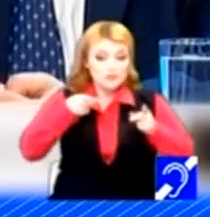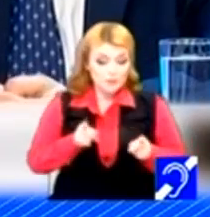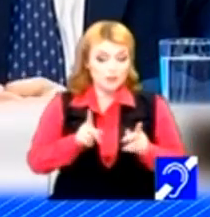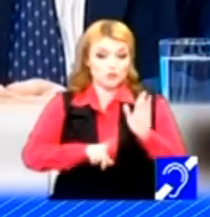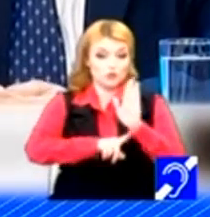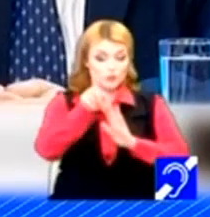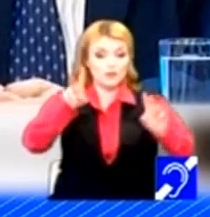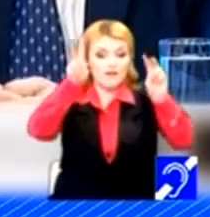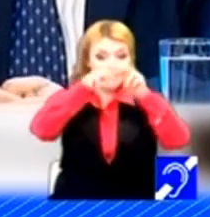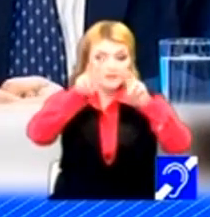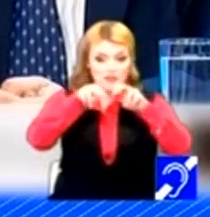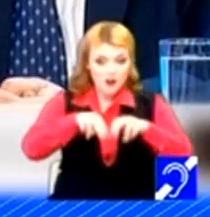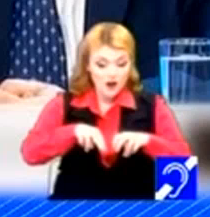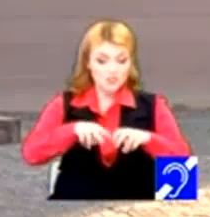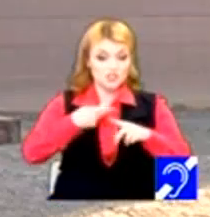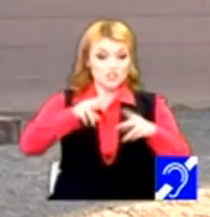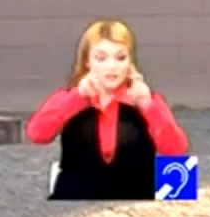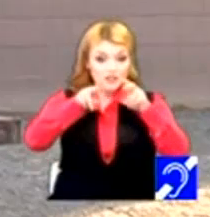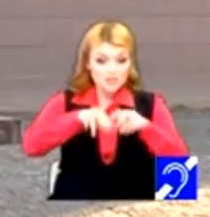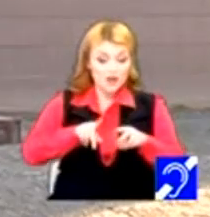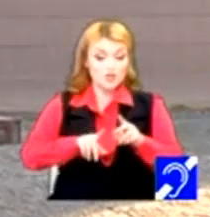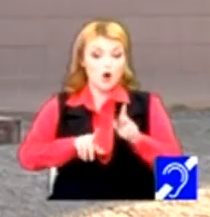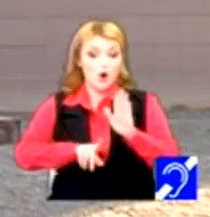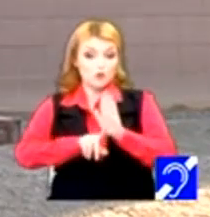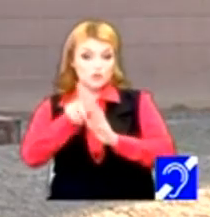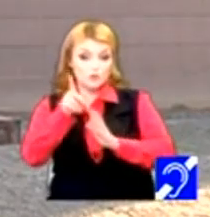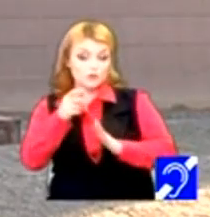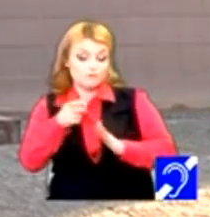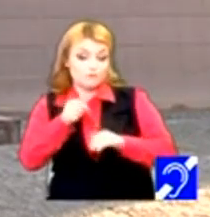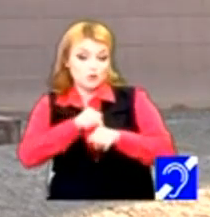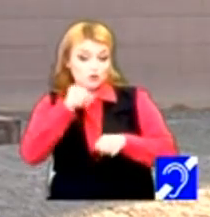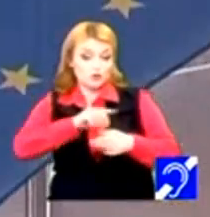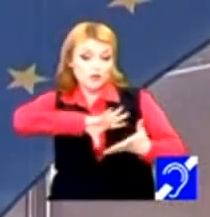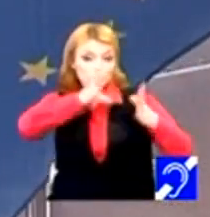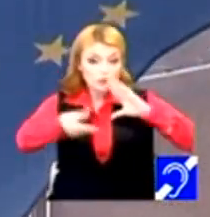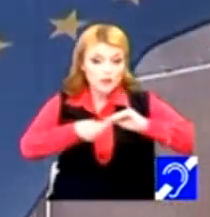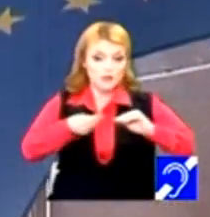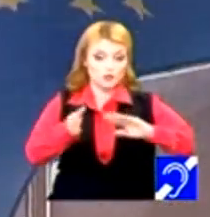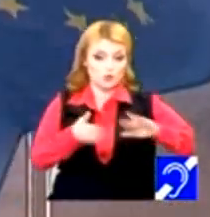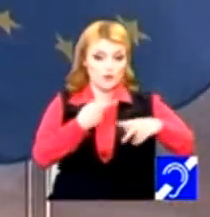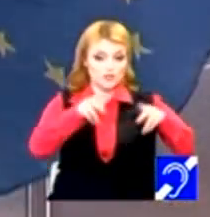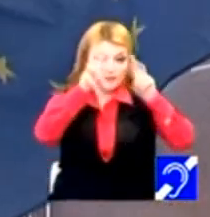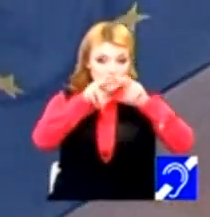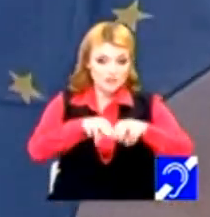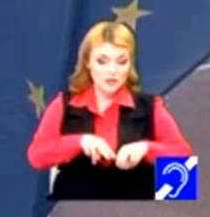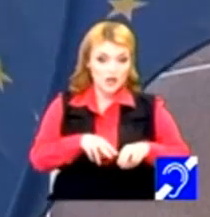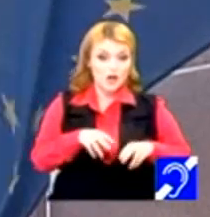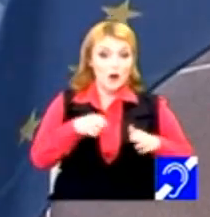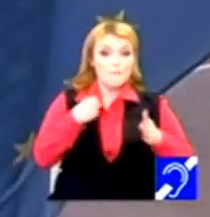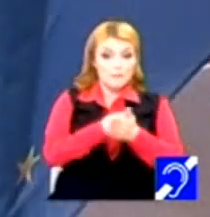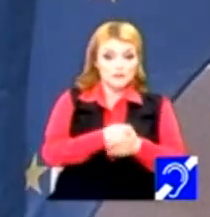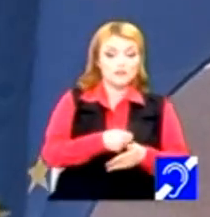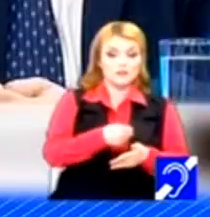investigare să aduce rezultate, pași necesari care până la decembrie au avut